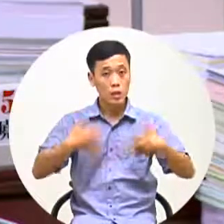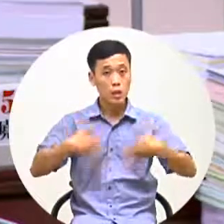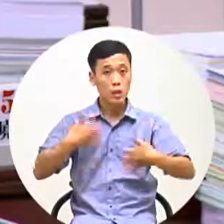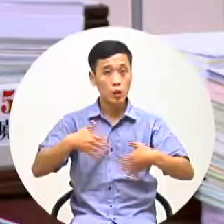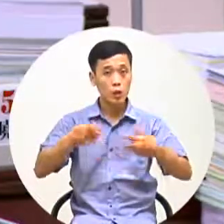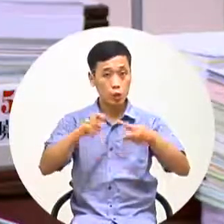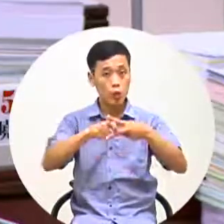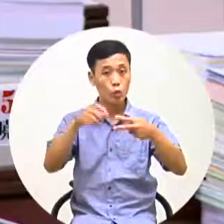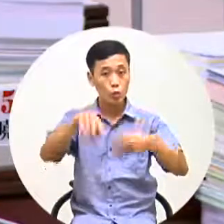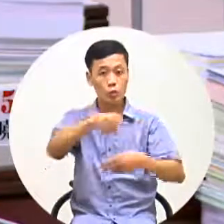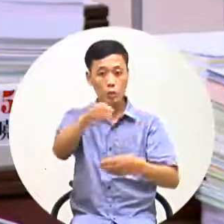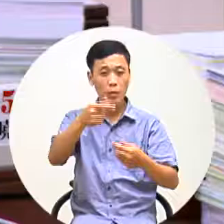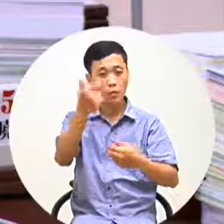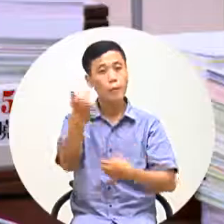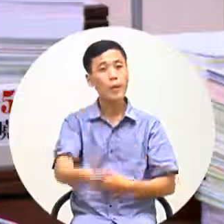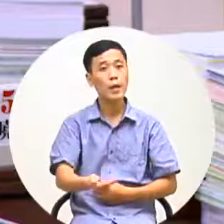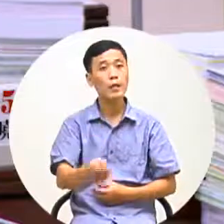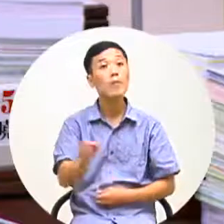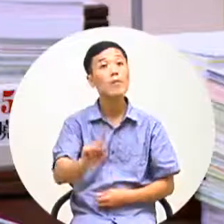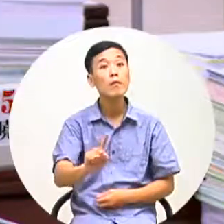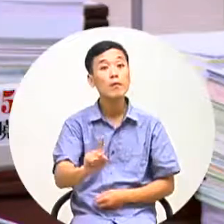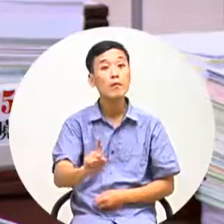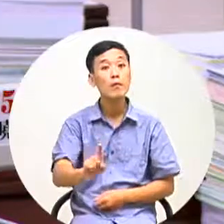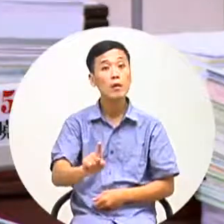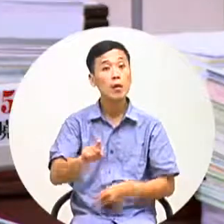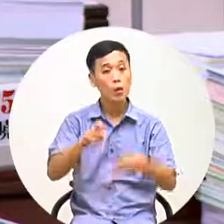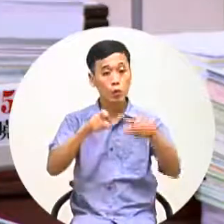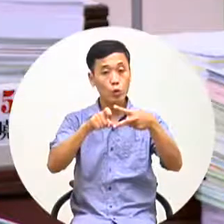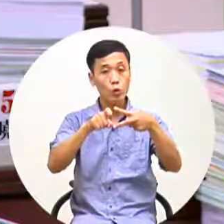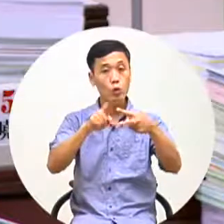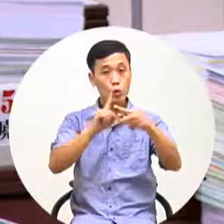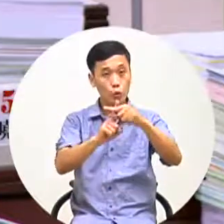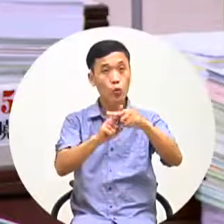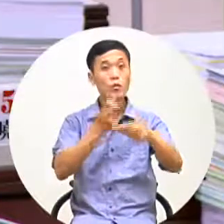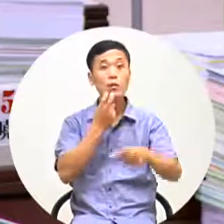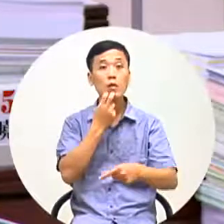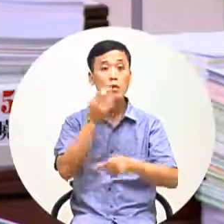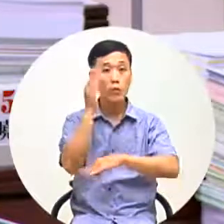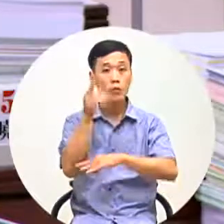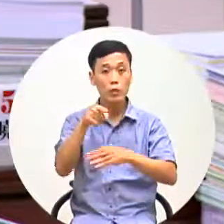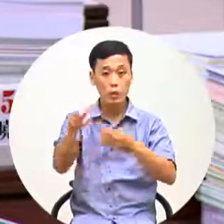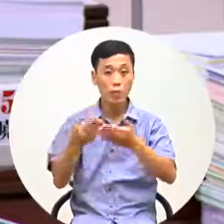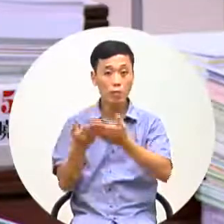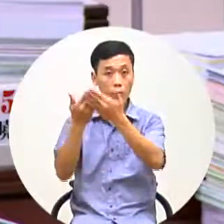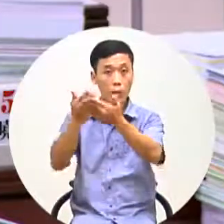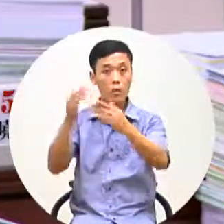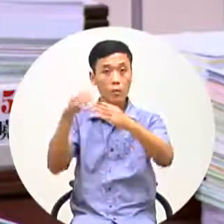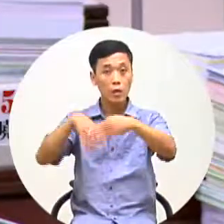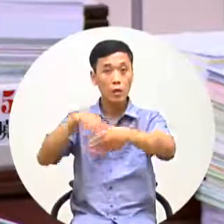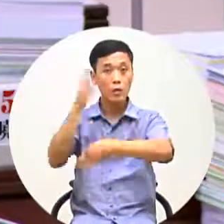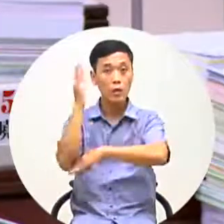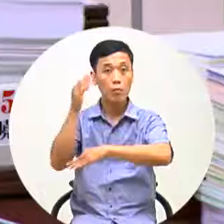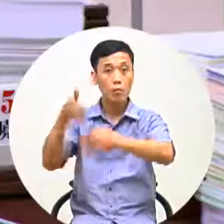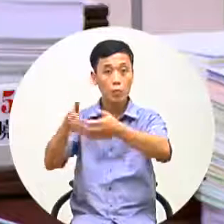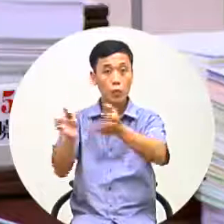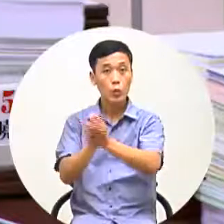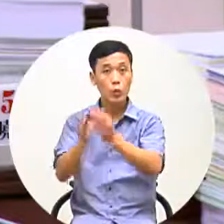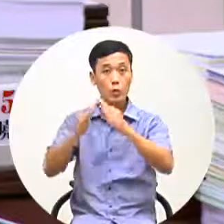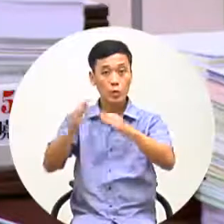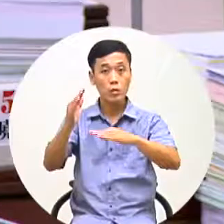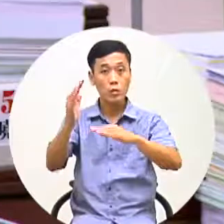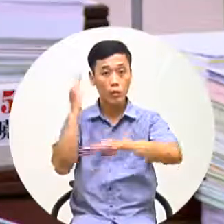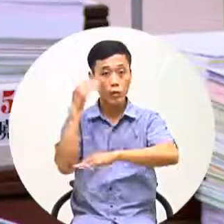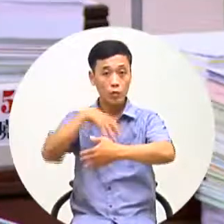是啊，中央政府你们送到内政部去，你们市政府的部分完成，你要送到中央，你都拜托局